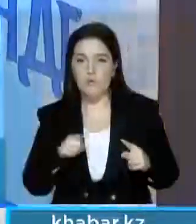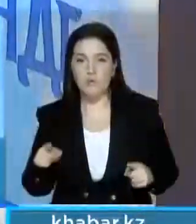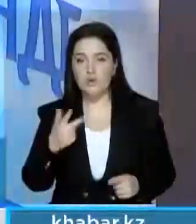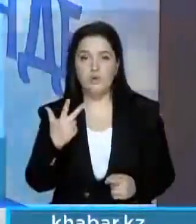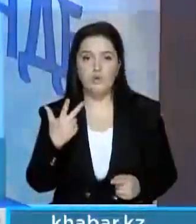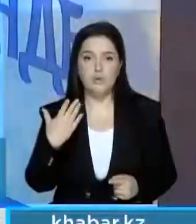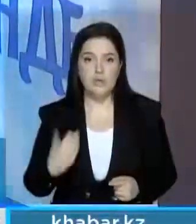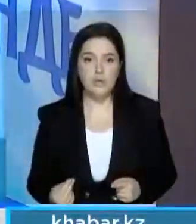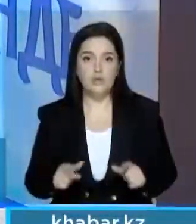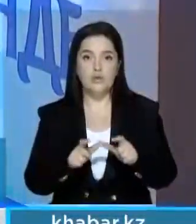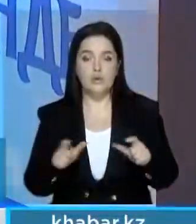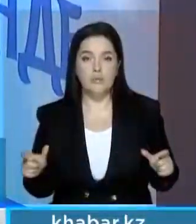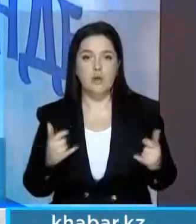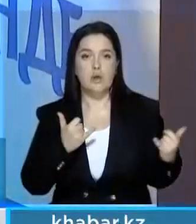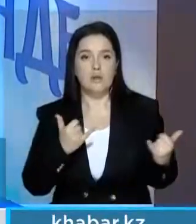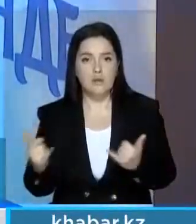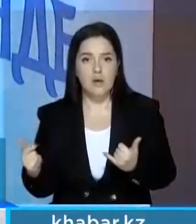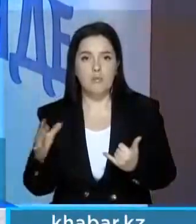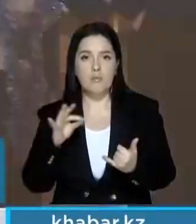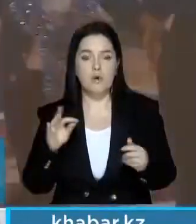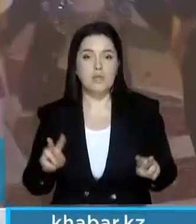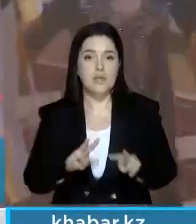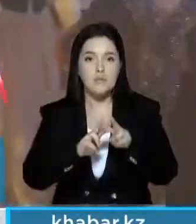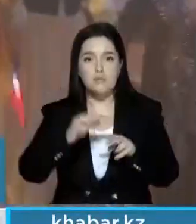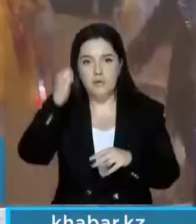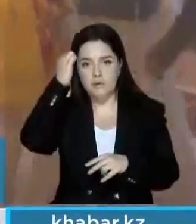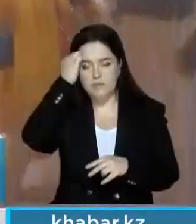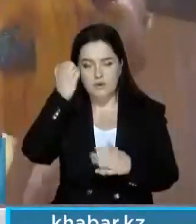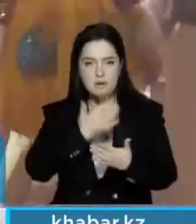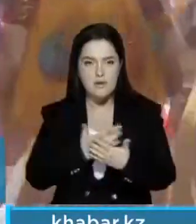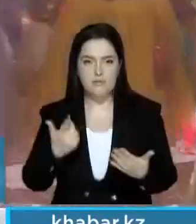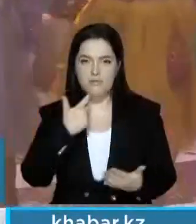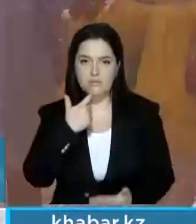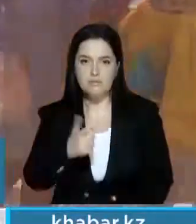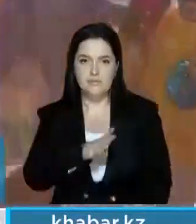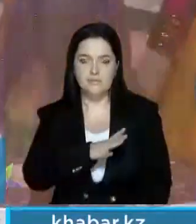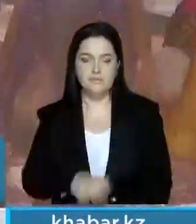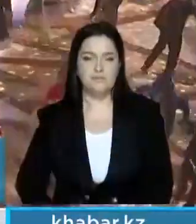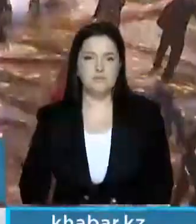елкой в течение 3 дней школьникам также организовали тур по столичным достопримечательностям.